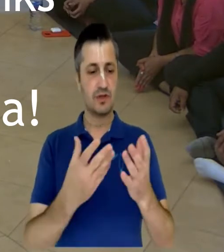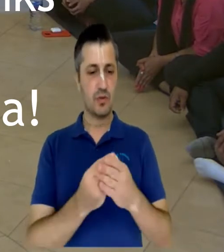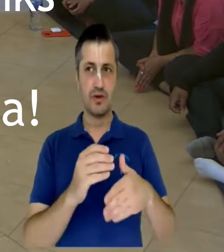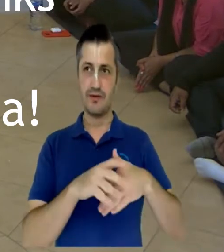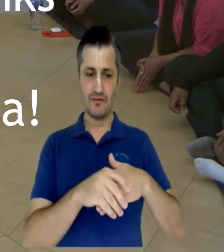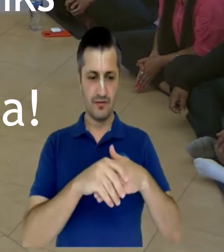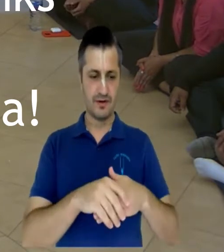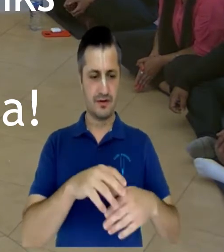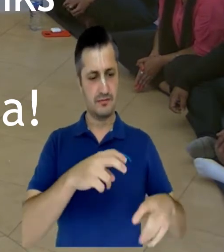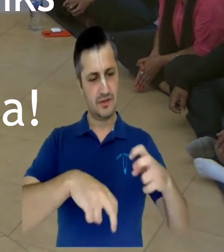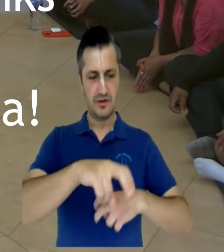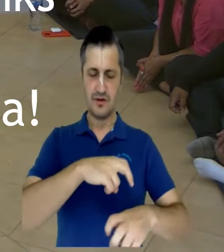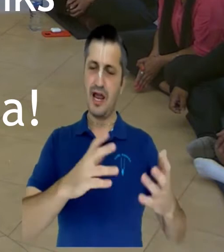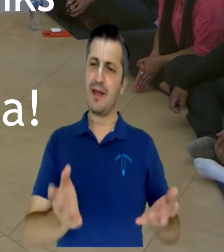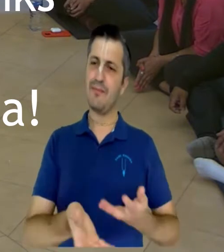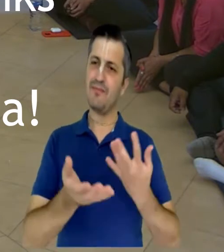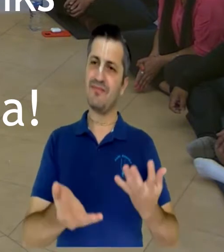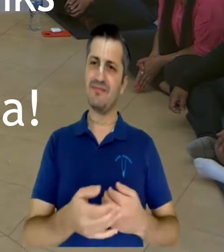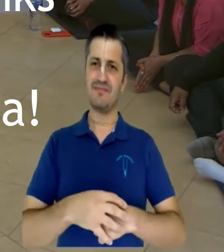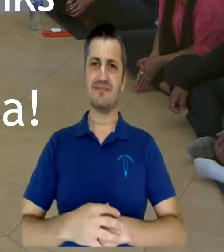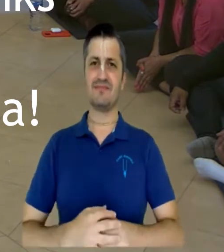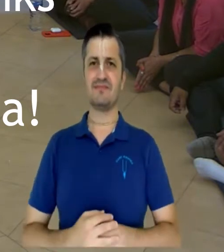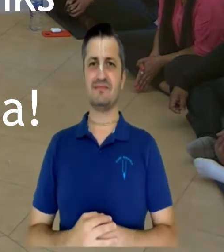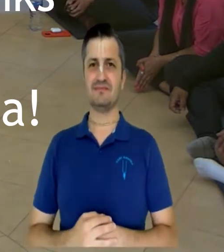यमुनातीरवनचारी जय कुञ्ज